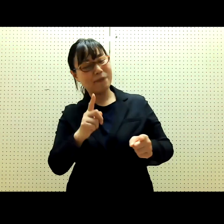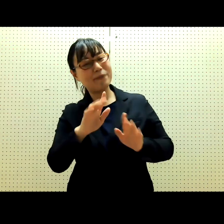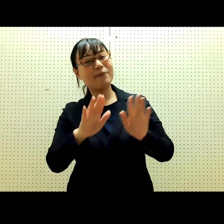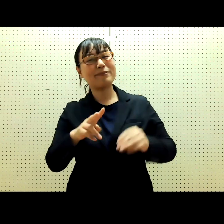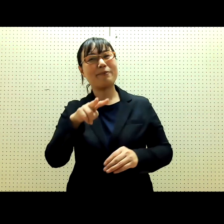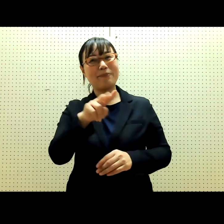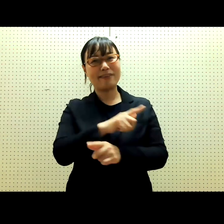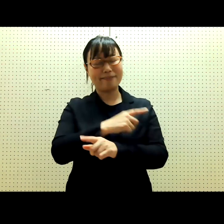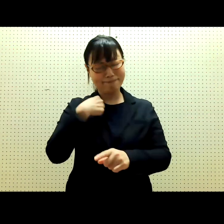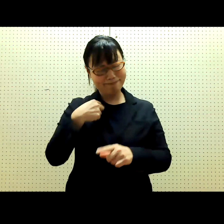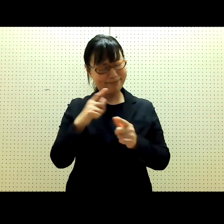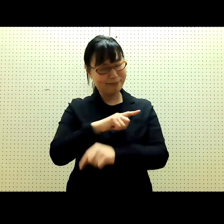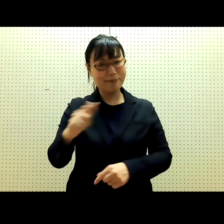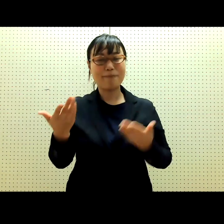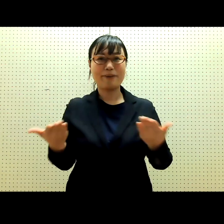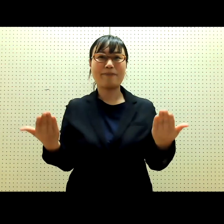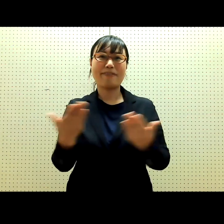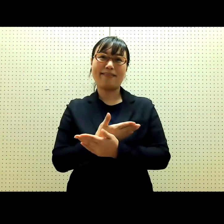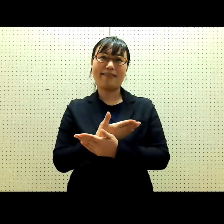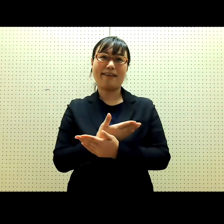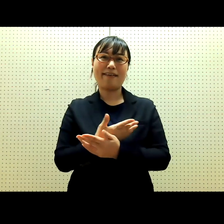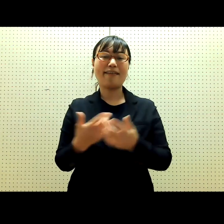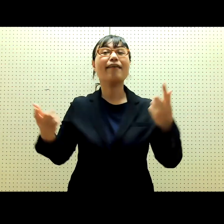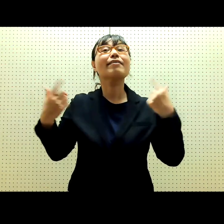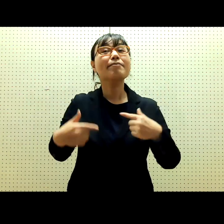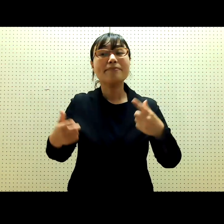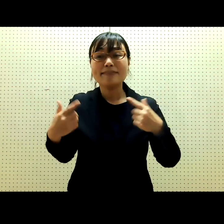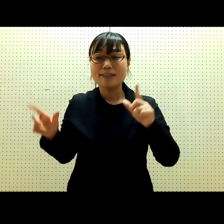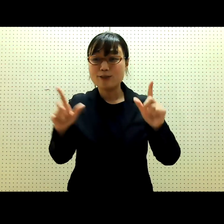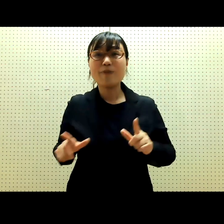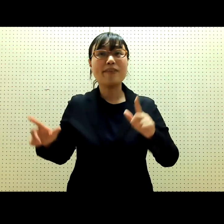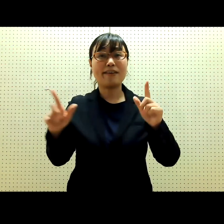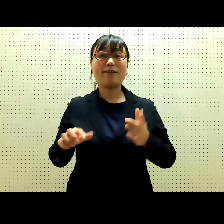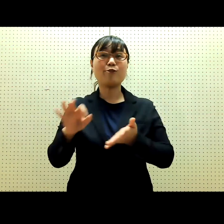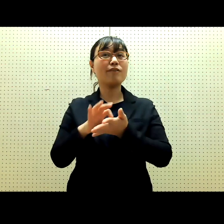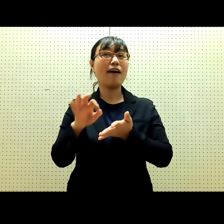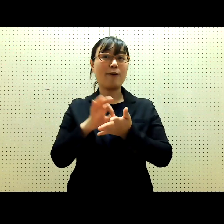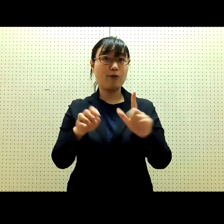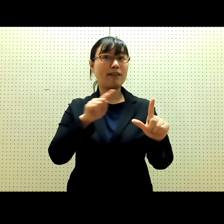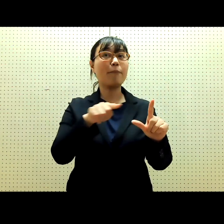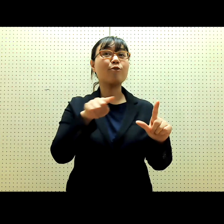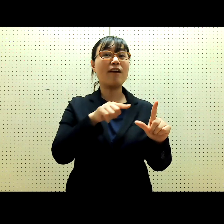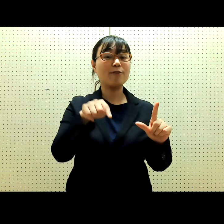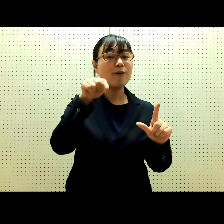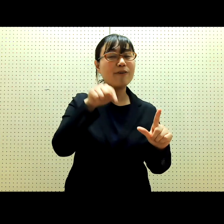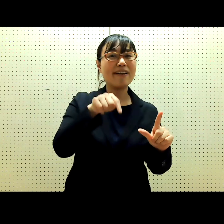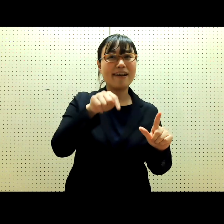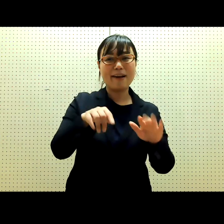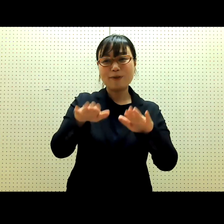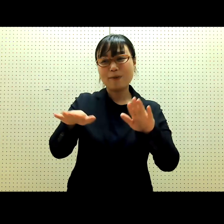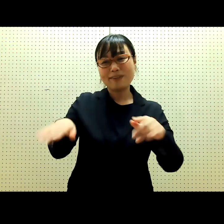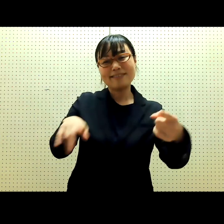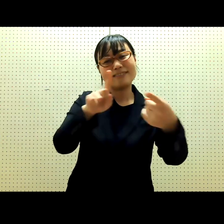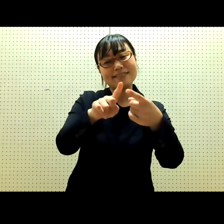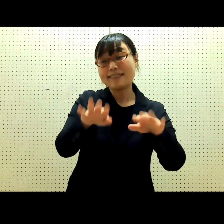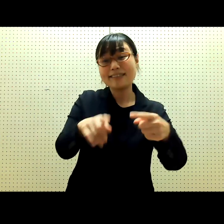。日常的に使われるタブレットが子どもたちの個別最適な学びを進めていくための道